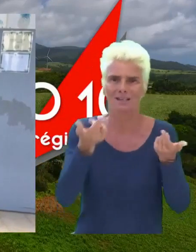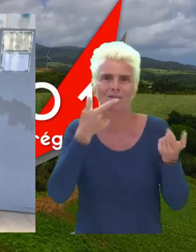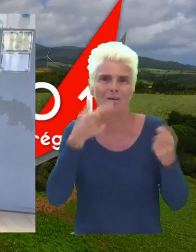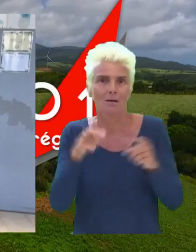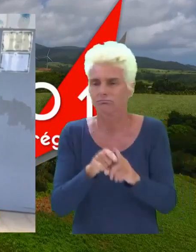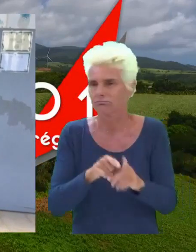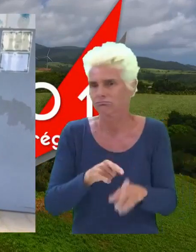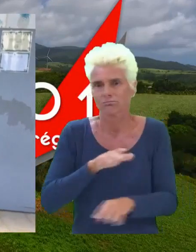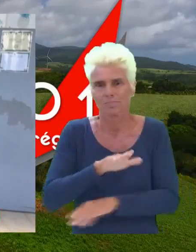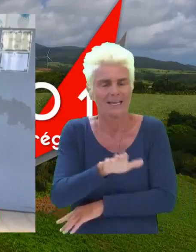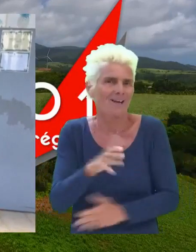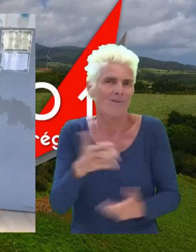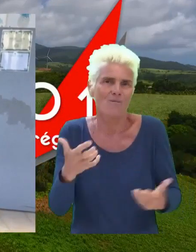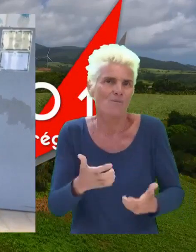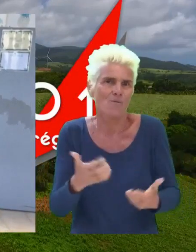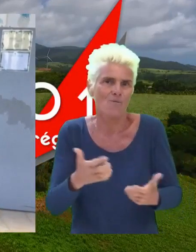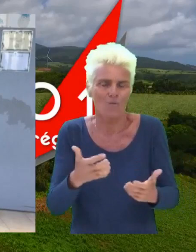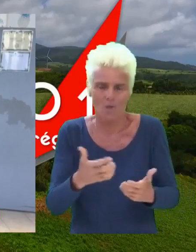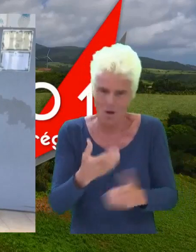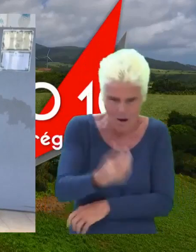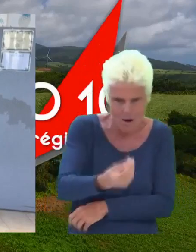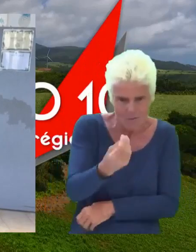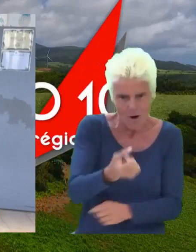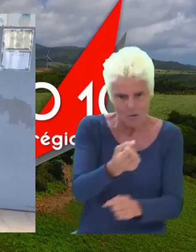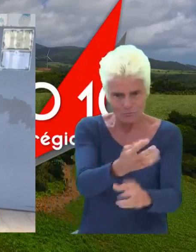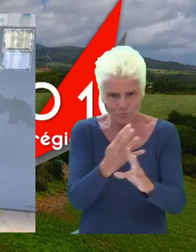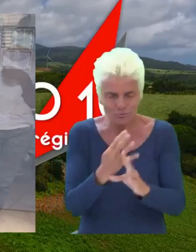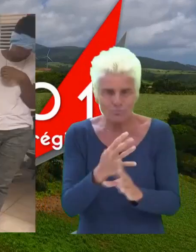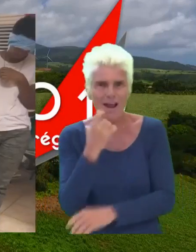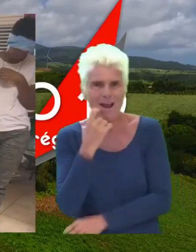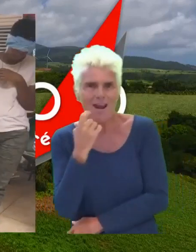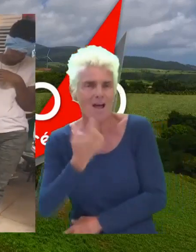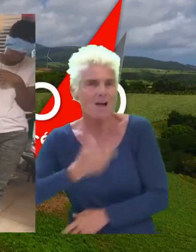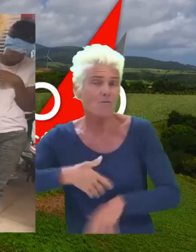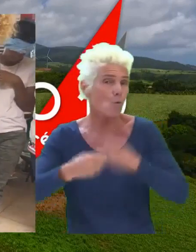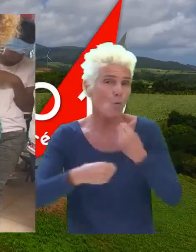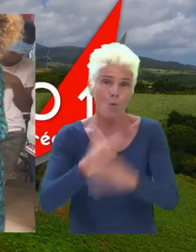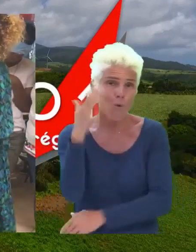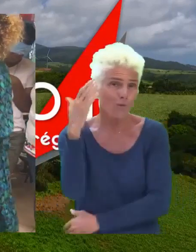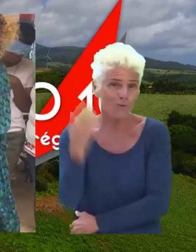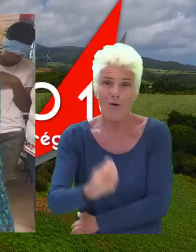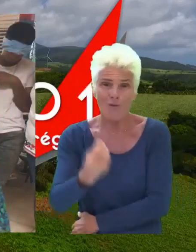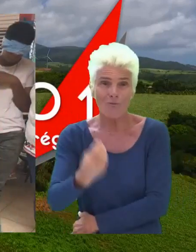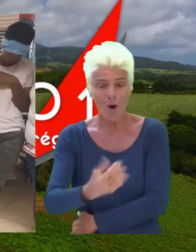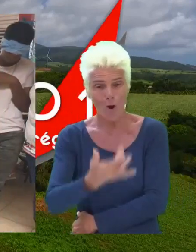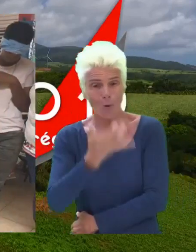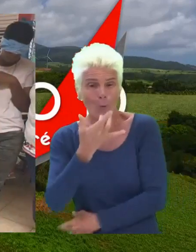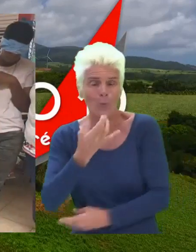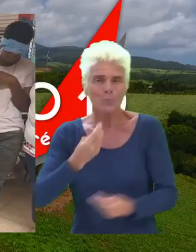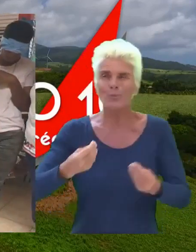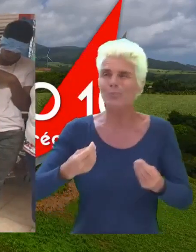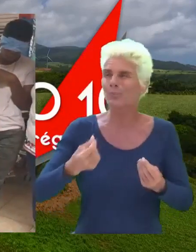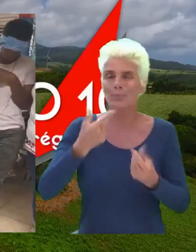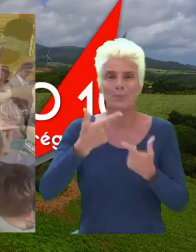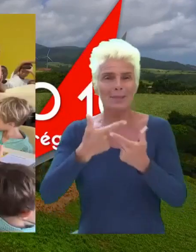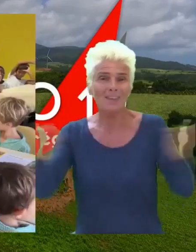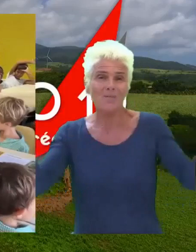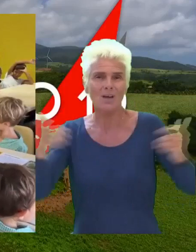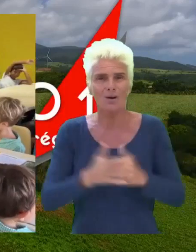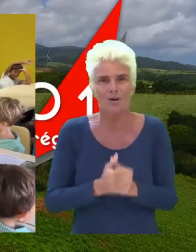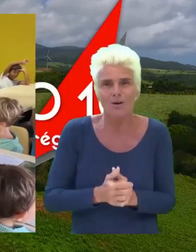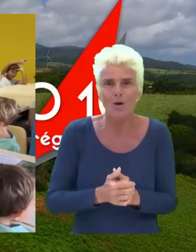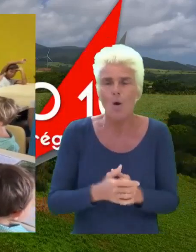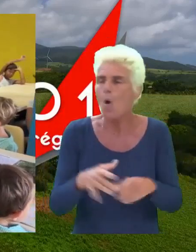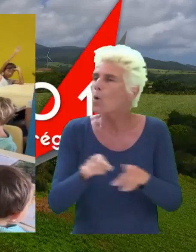sont celles de pouvoir permettre à nos élèves ben de découvrir des goûts différents mais aussi de rencontrer la